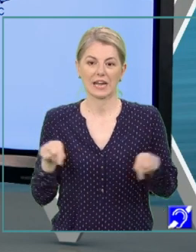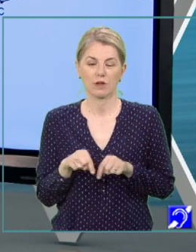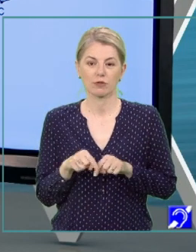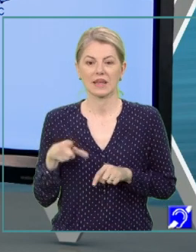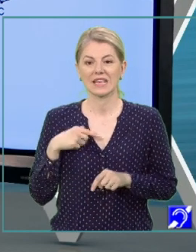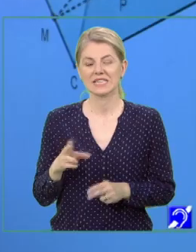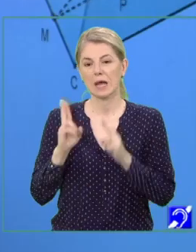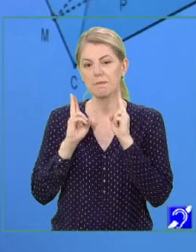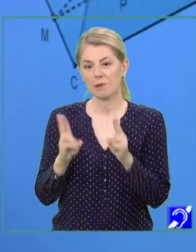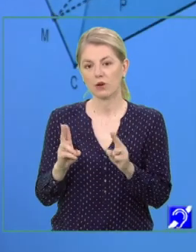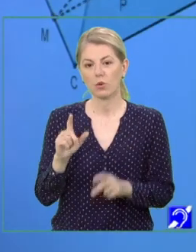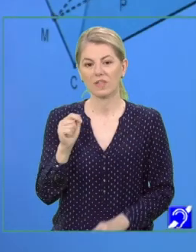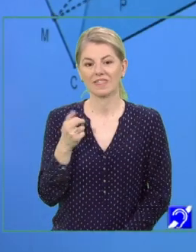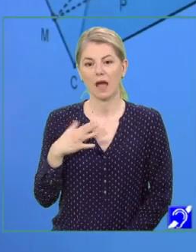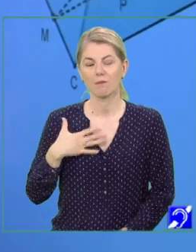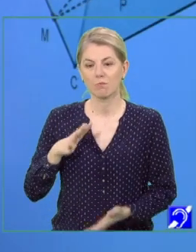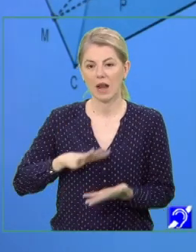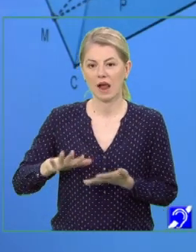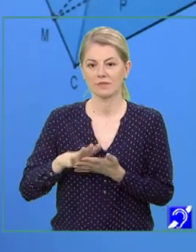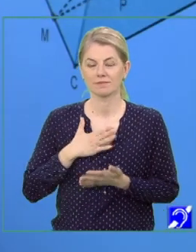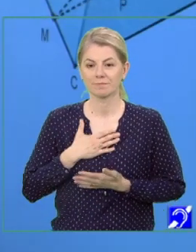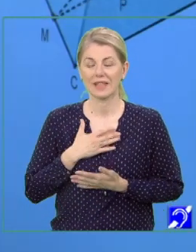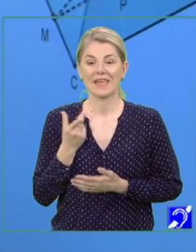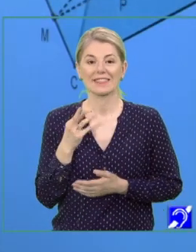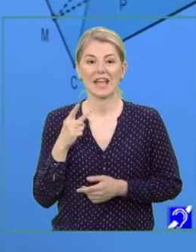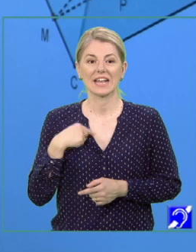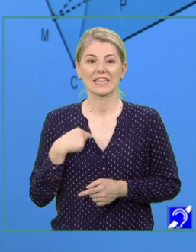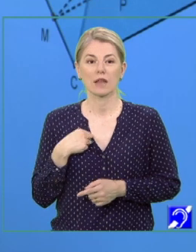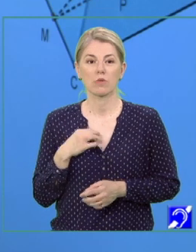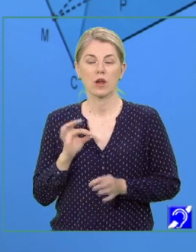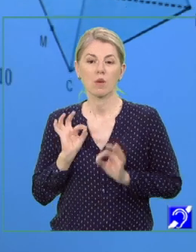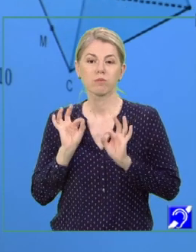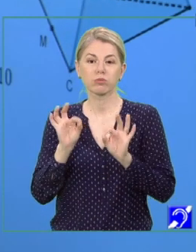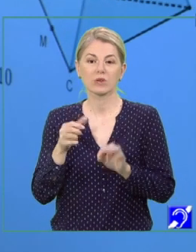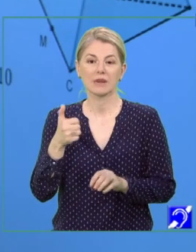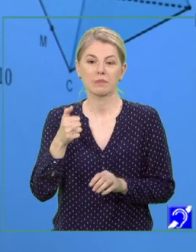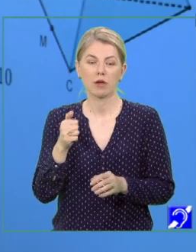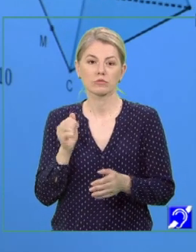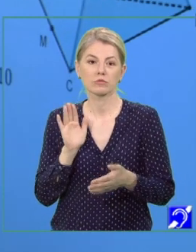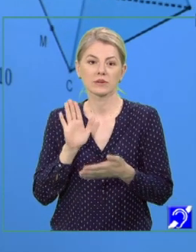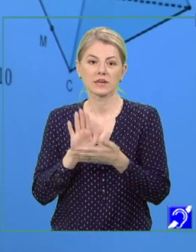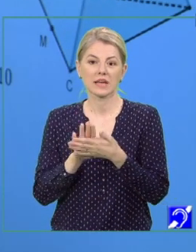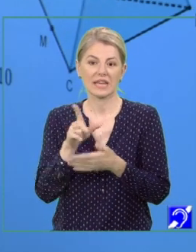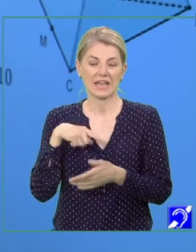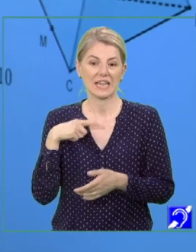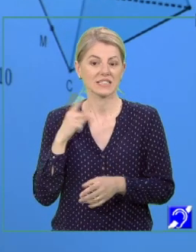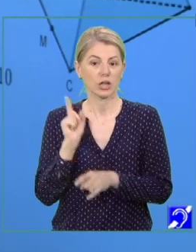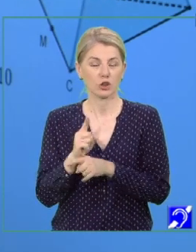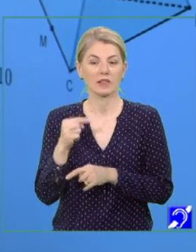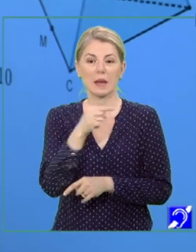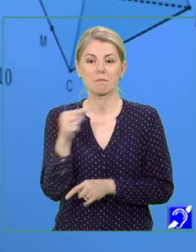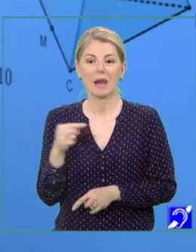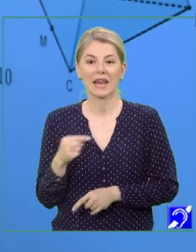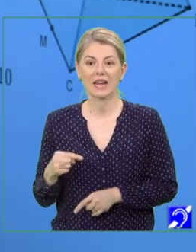este paralel cu tabla noastră smart. Dar dacă eu duc creionul și-l așez aici, el este tot